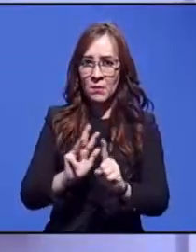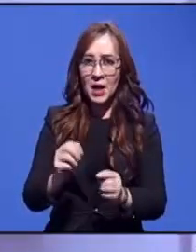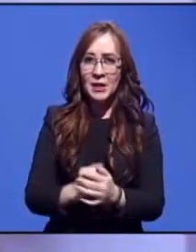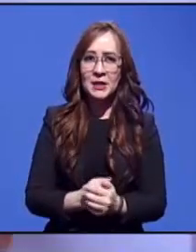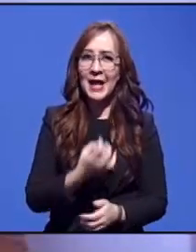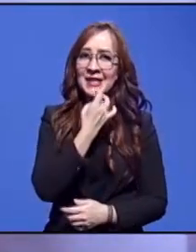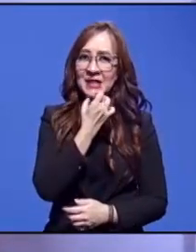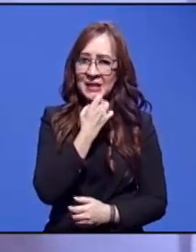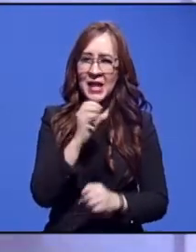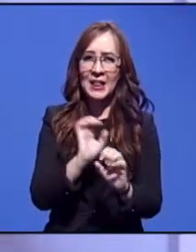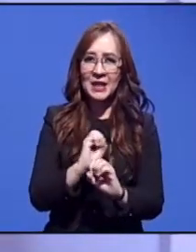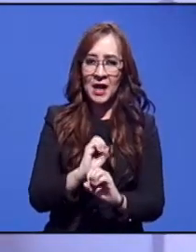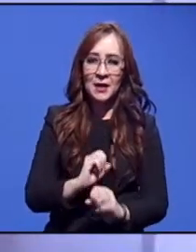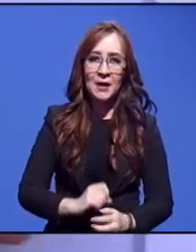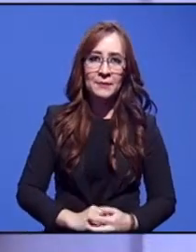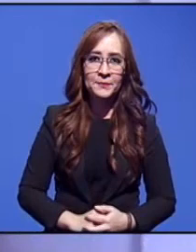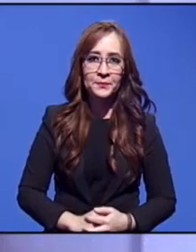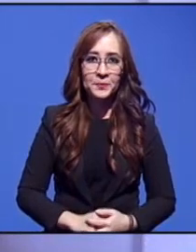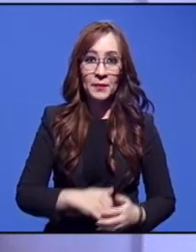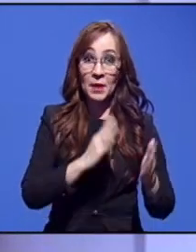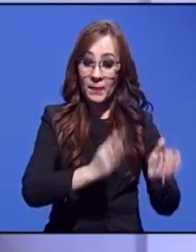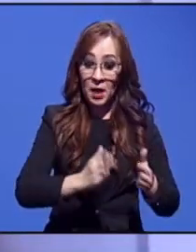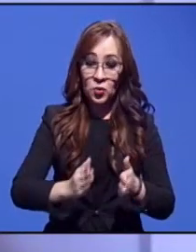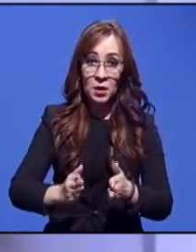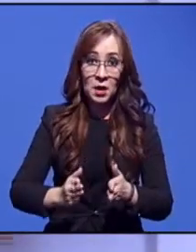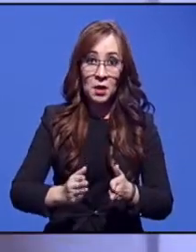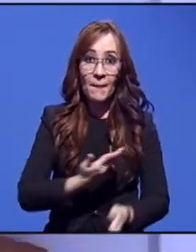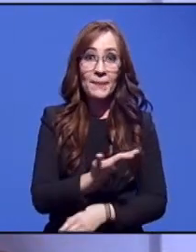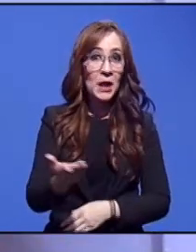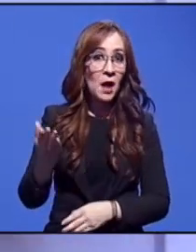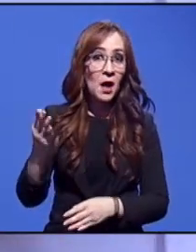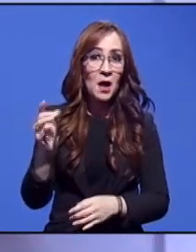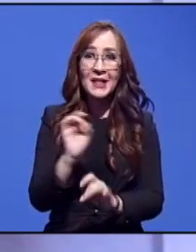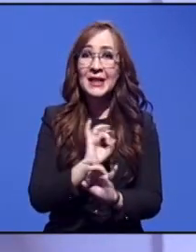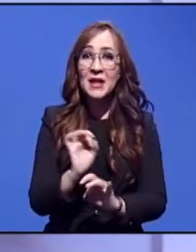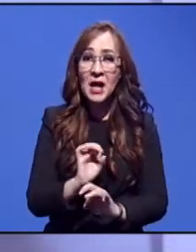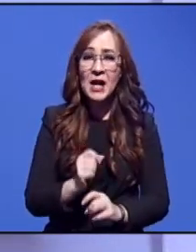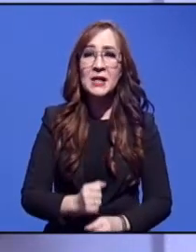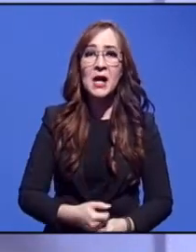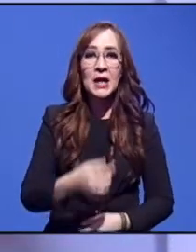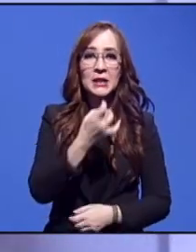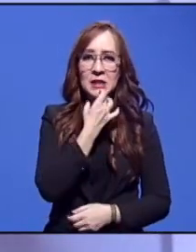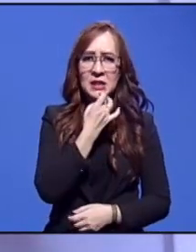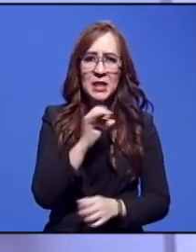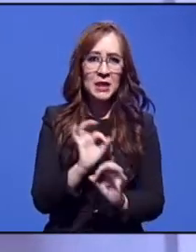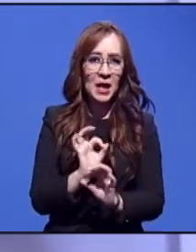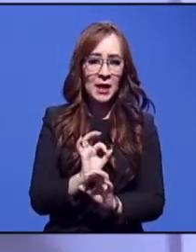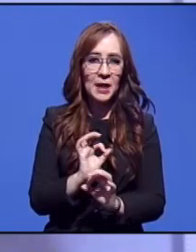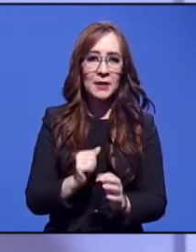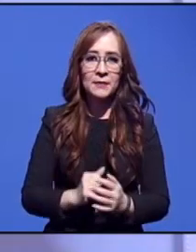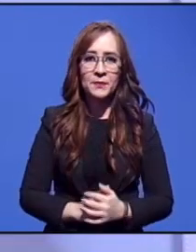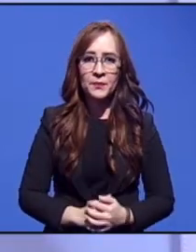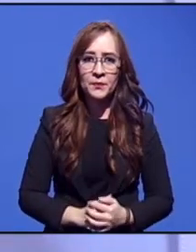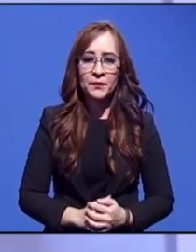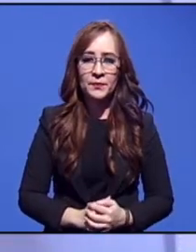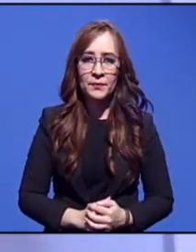ini adalah menyalahi peraturan karena mereka tidak punya izin operasional menerima menampung pasien COVID isolasi dari Kementerian